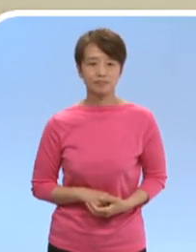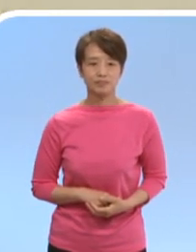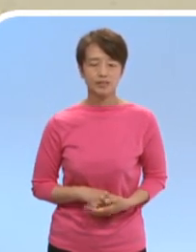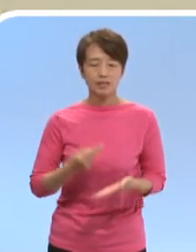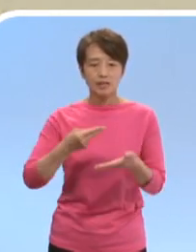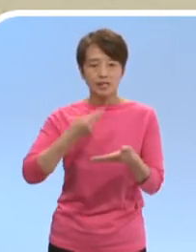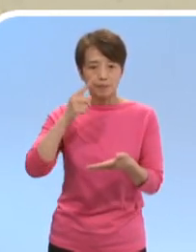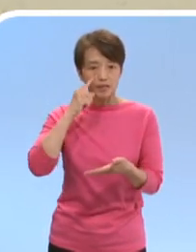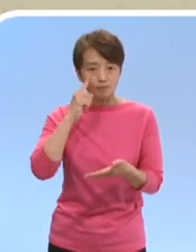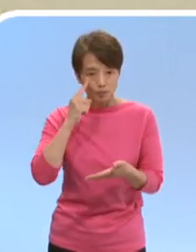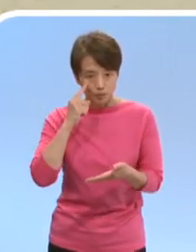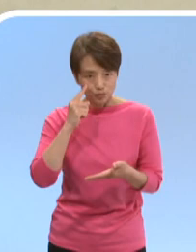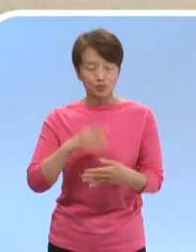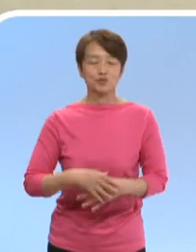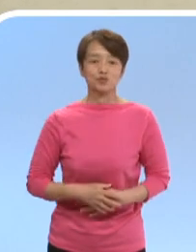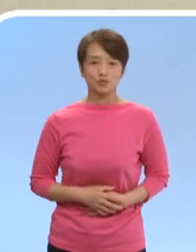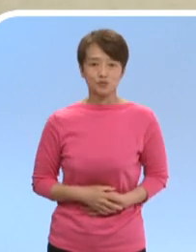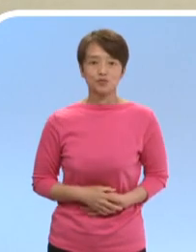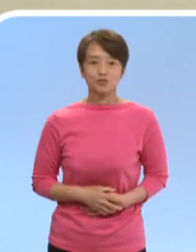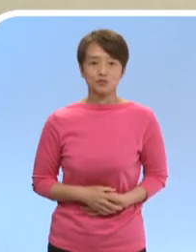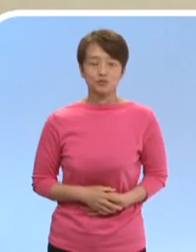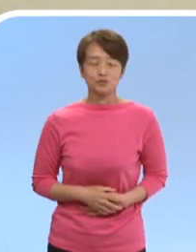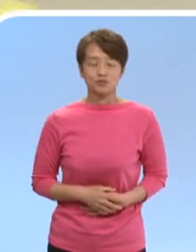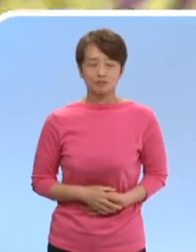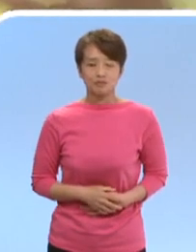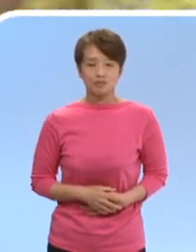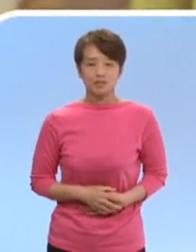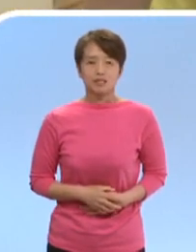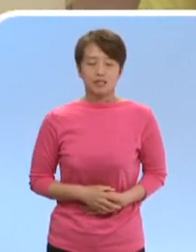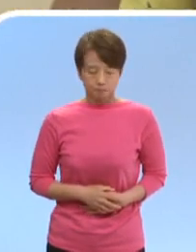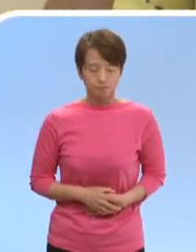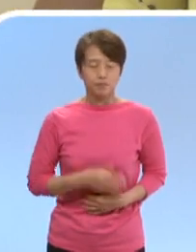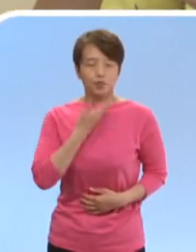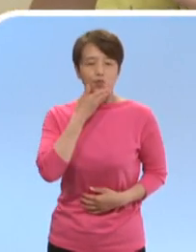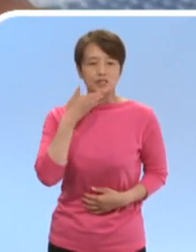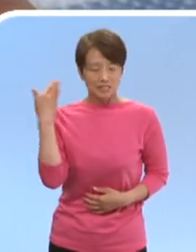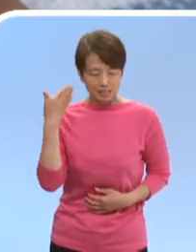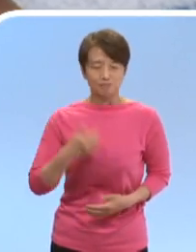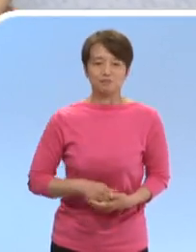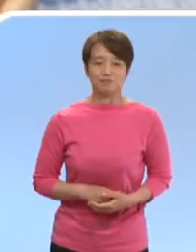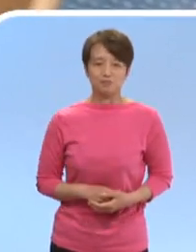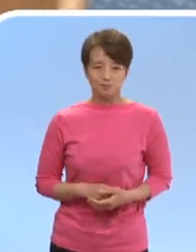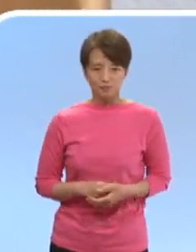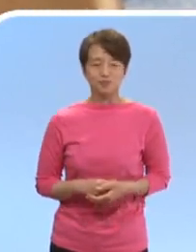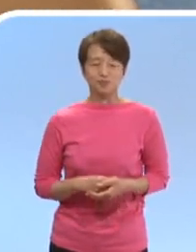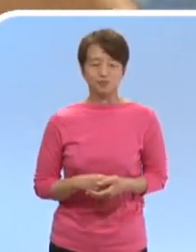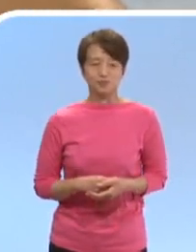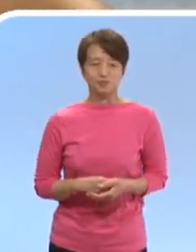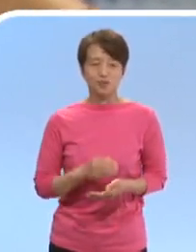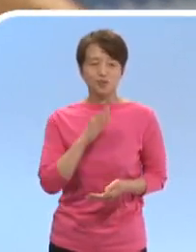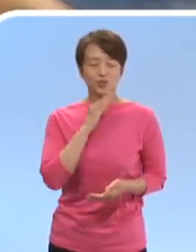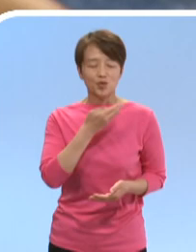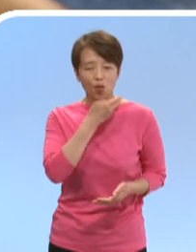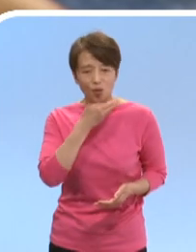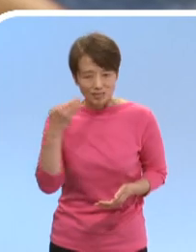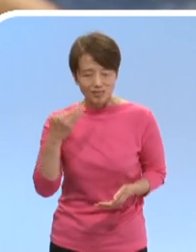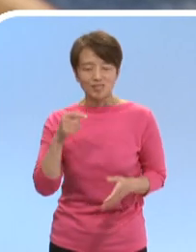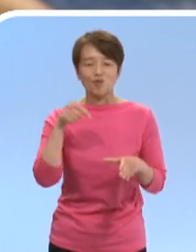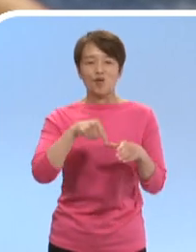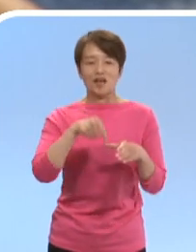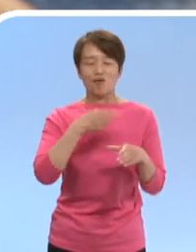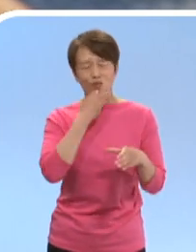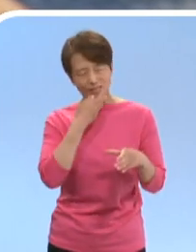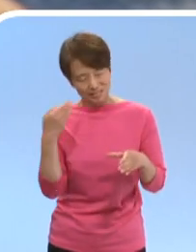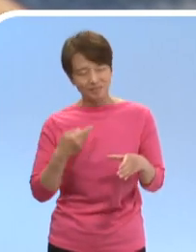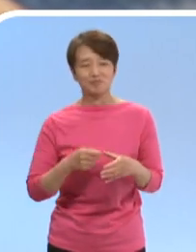実際食べ比べてみると、 おいしい、 うん、めちゃくちゃおいしいです。やっぱこれ